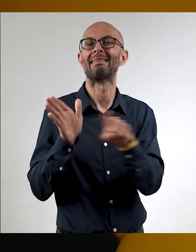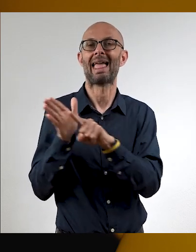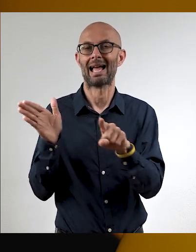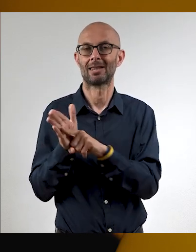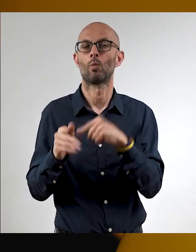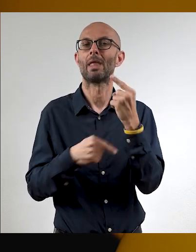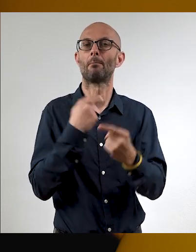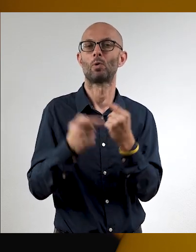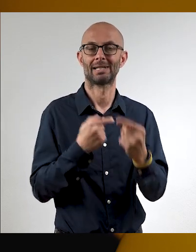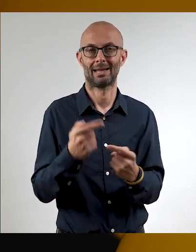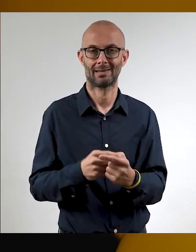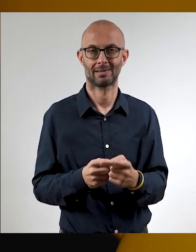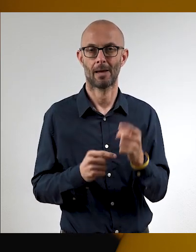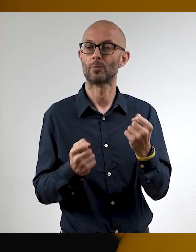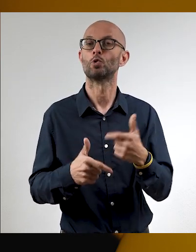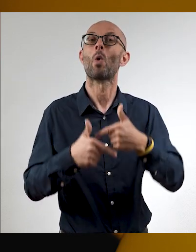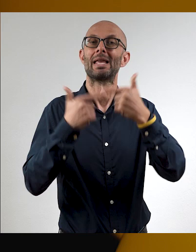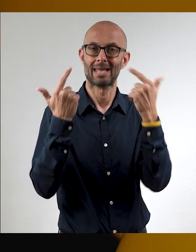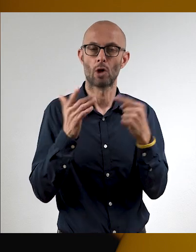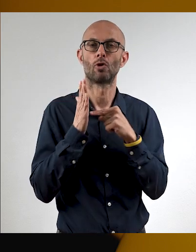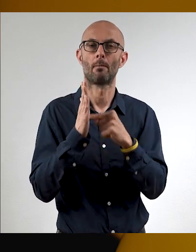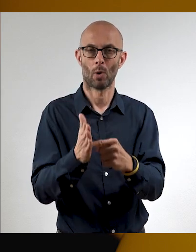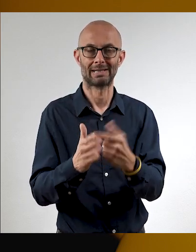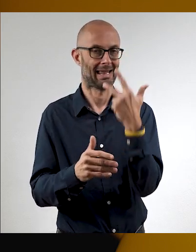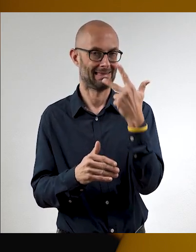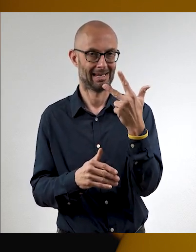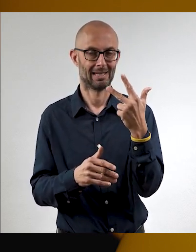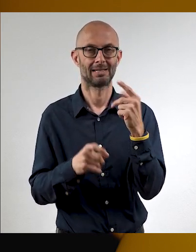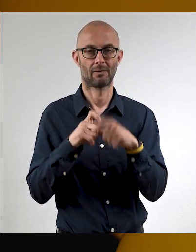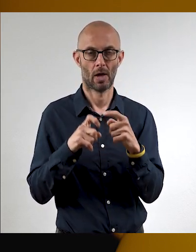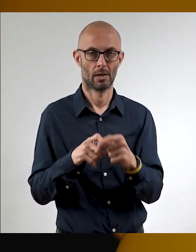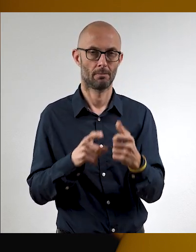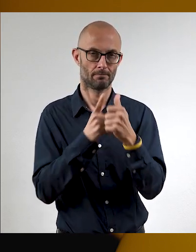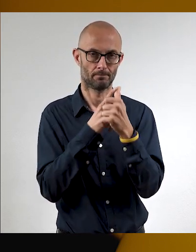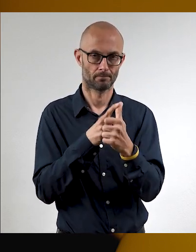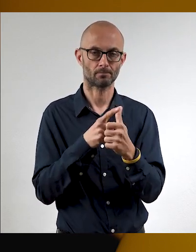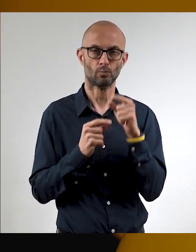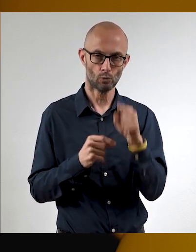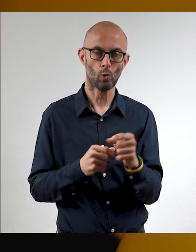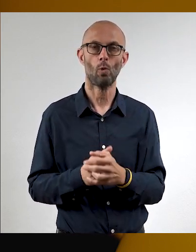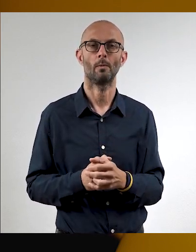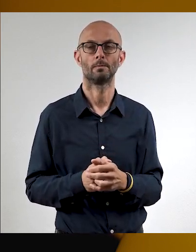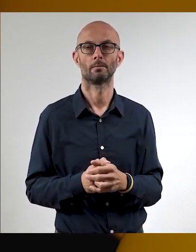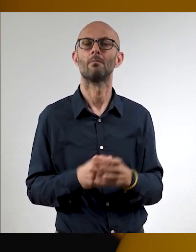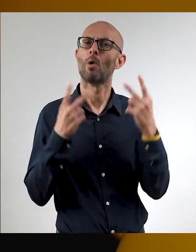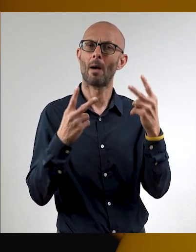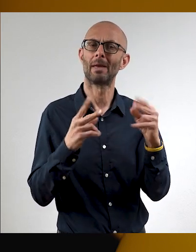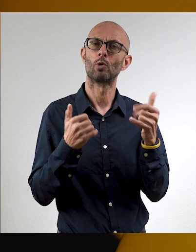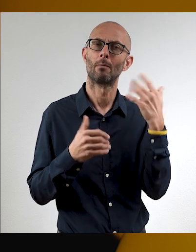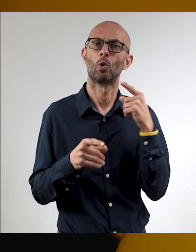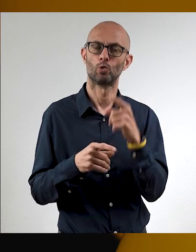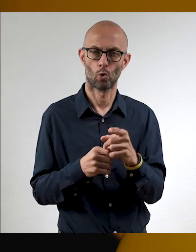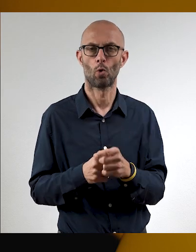negativne posledice. Zelo jasno so se pokazali trije dejavniki. In sicer to, pomembno je bilo